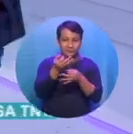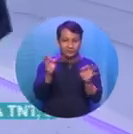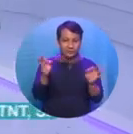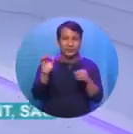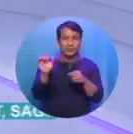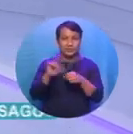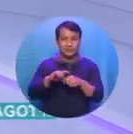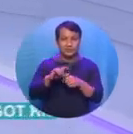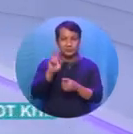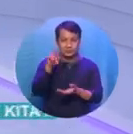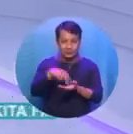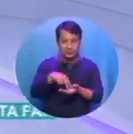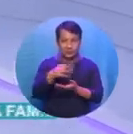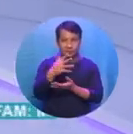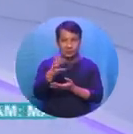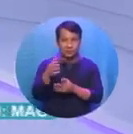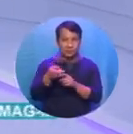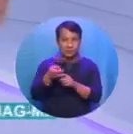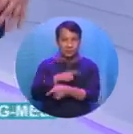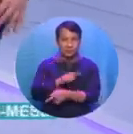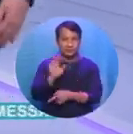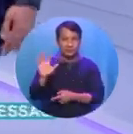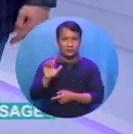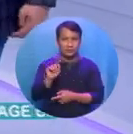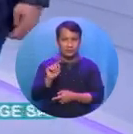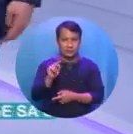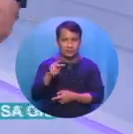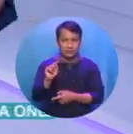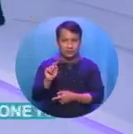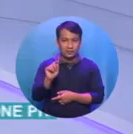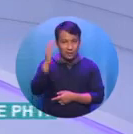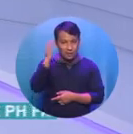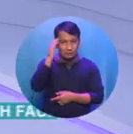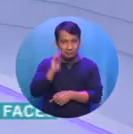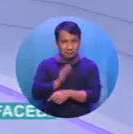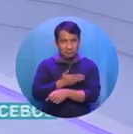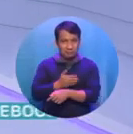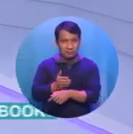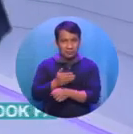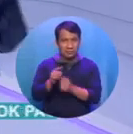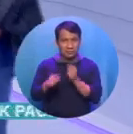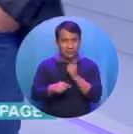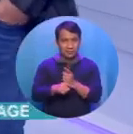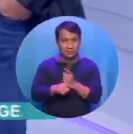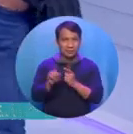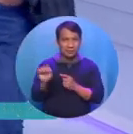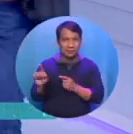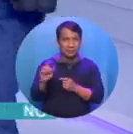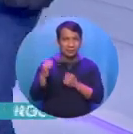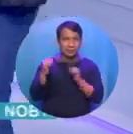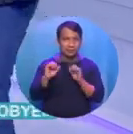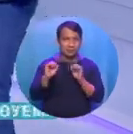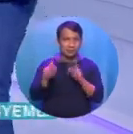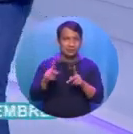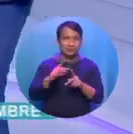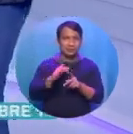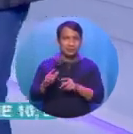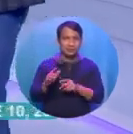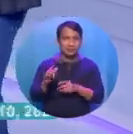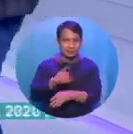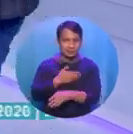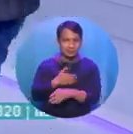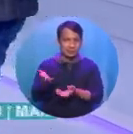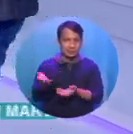load 2,500 pesos galing naman sa TNT. Marunong kang kumanta? Ma'am? Ako, sir. Marunong po. O, sige, ha?